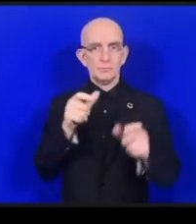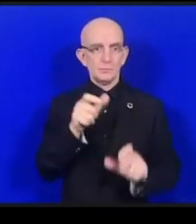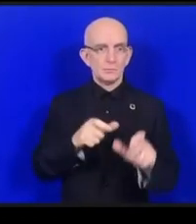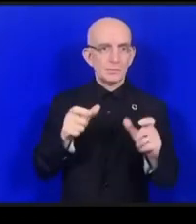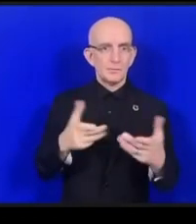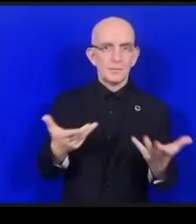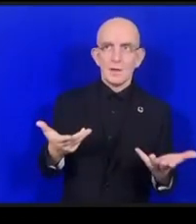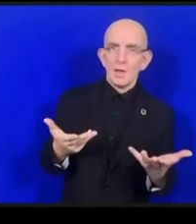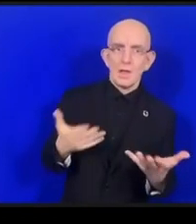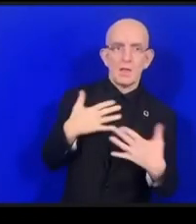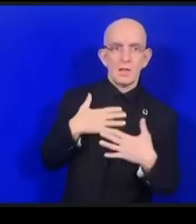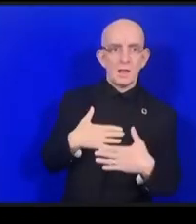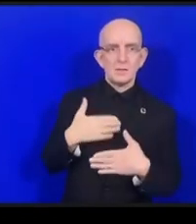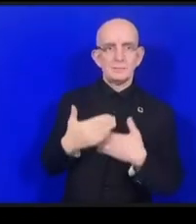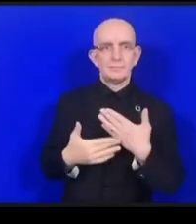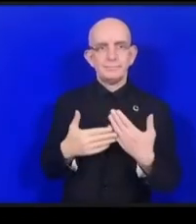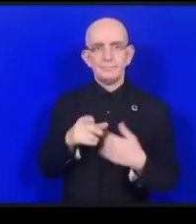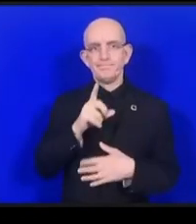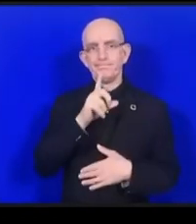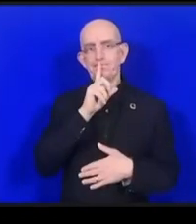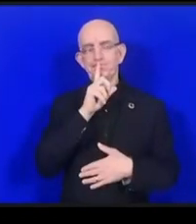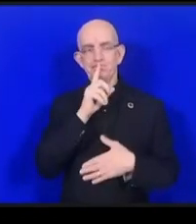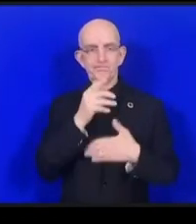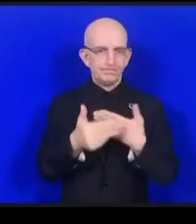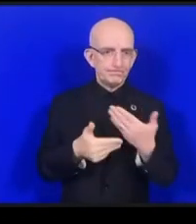поэтому можно сказать